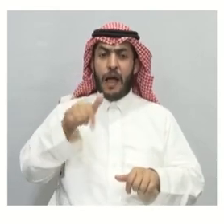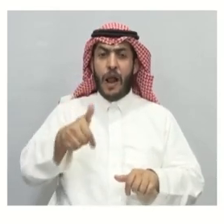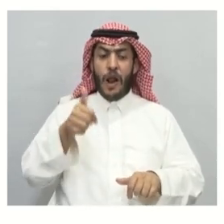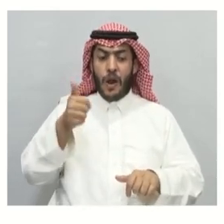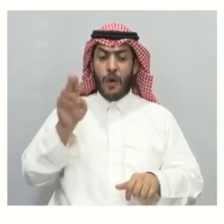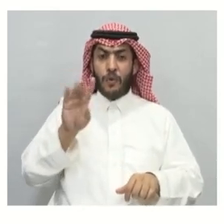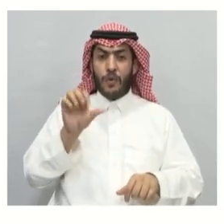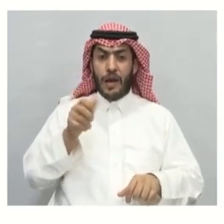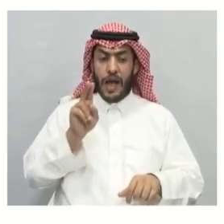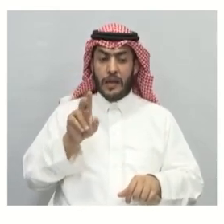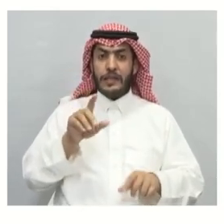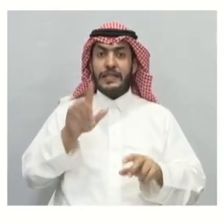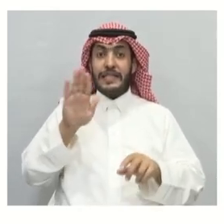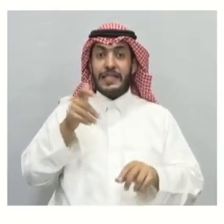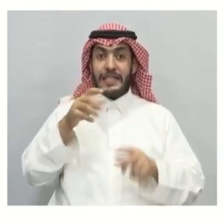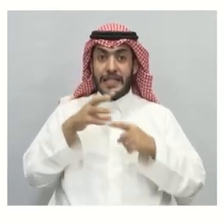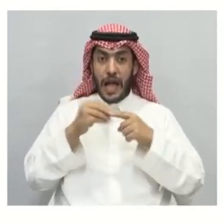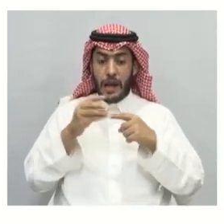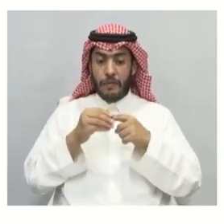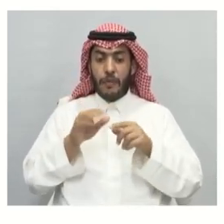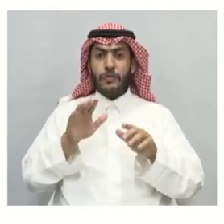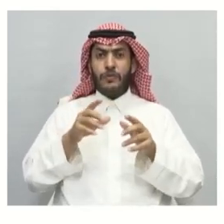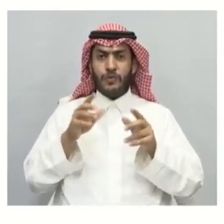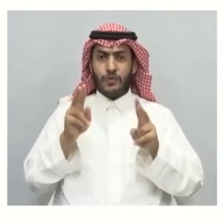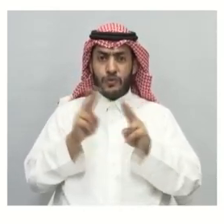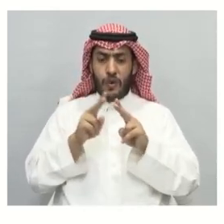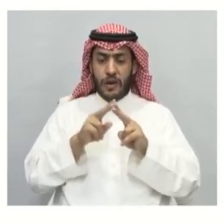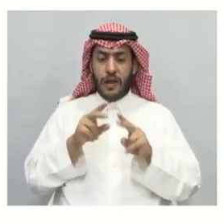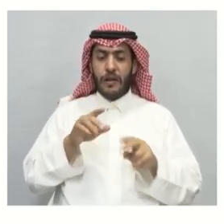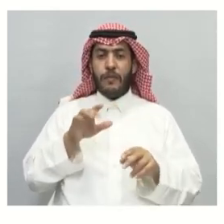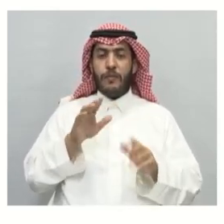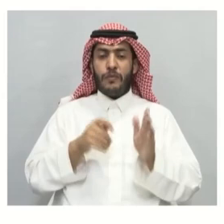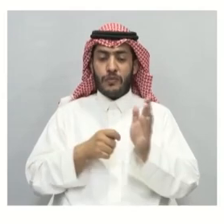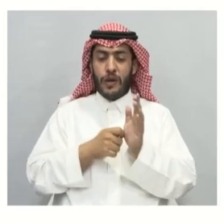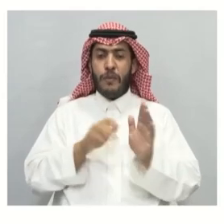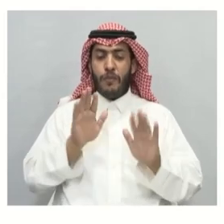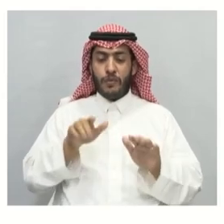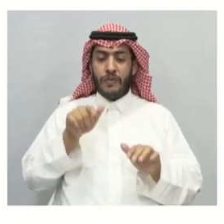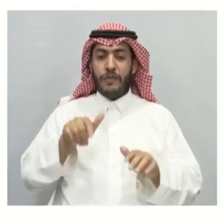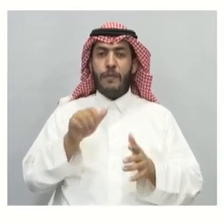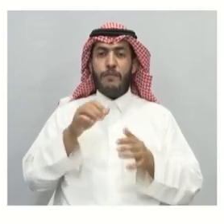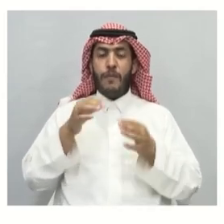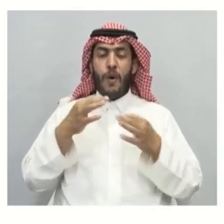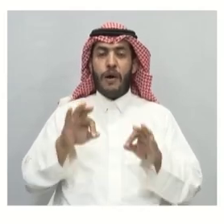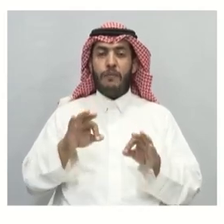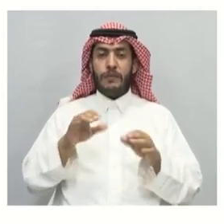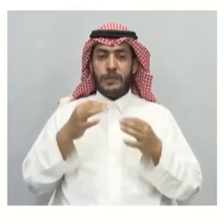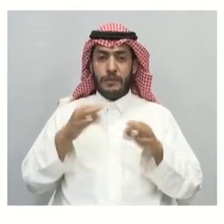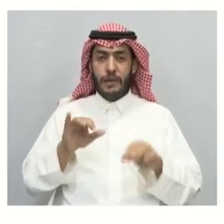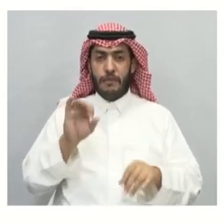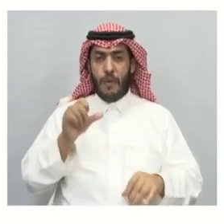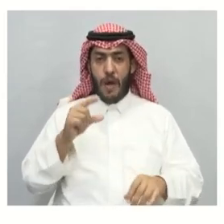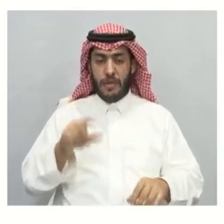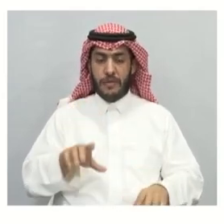الالكترونات السالبه الشحنه موجوده في جميع المواد المطلوب انك ايش انك تصدر حكم على ايش